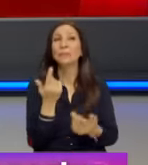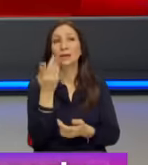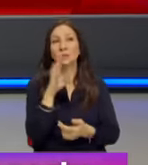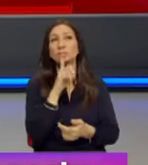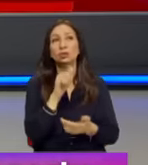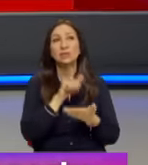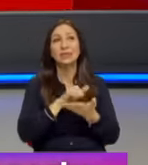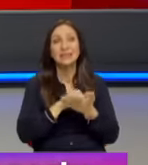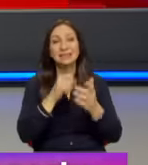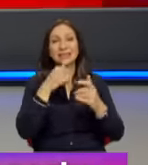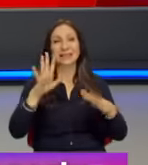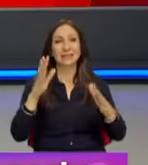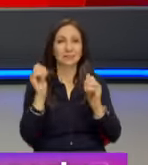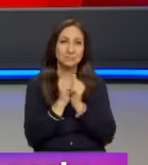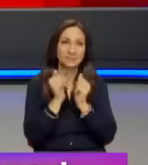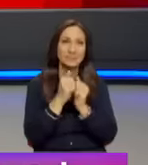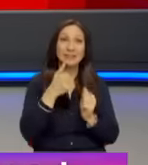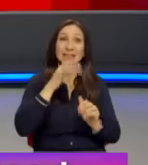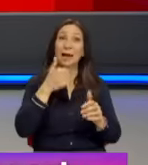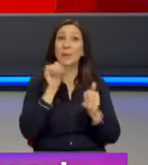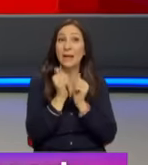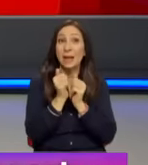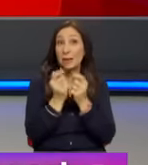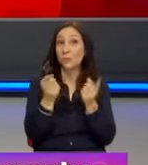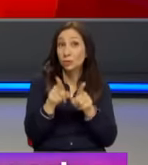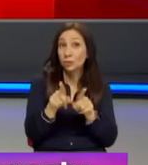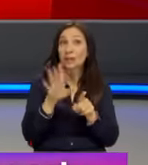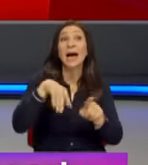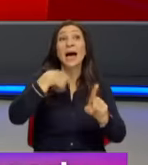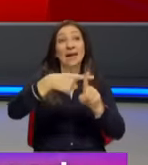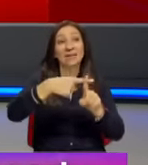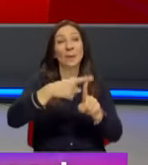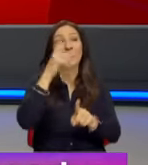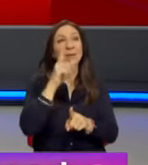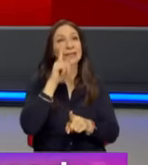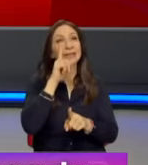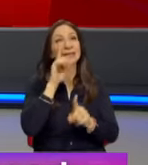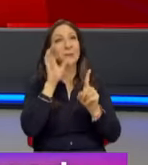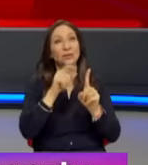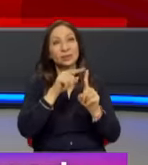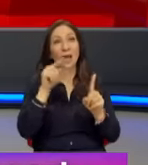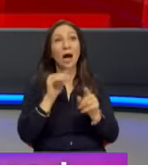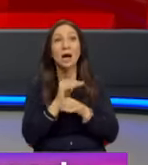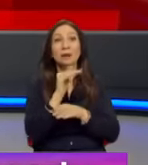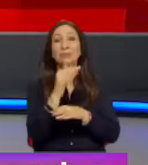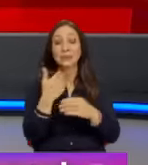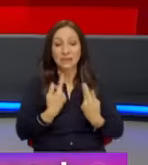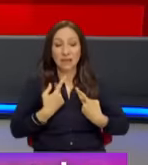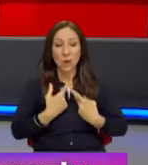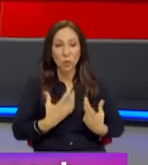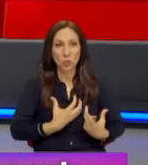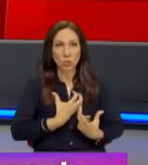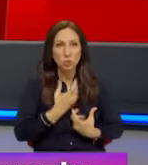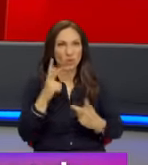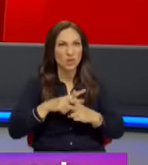Sözcü Gazetesi yazarı Deniz Zeyrek'le, Deniz abiyle burada buluşacağız. Ayrıca 1 Nisan itibariyle hayatımıza acı bir